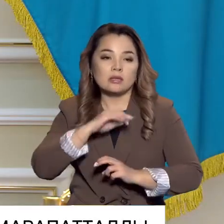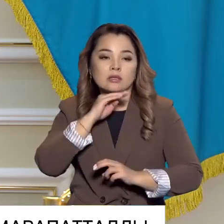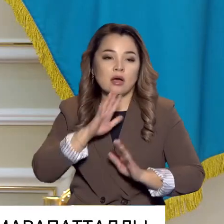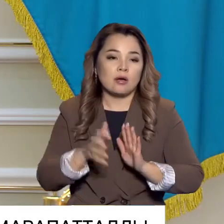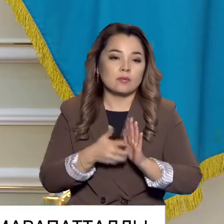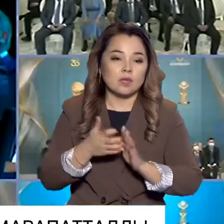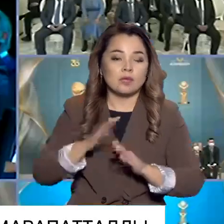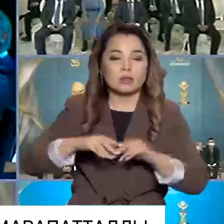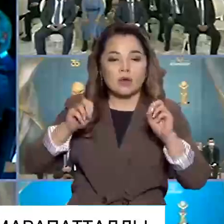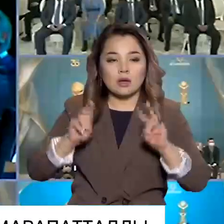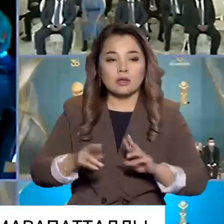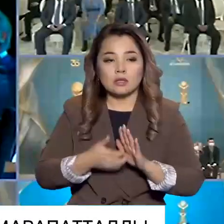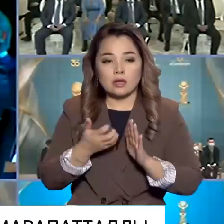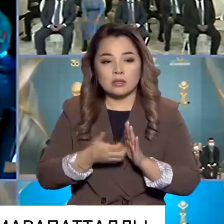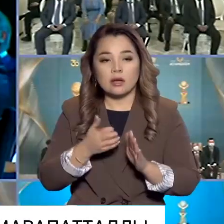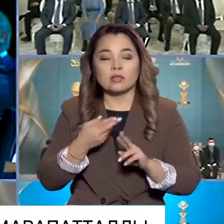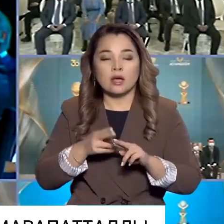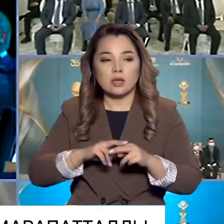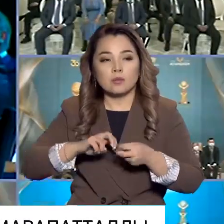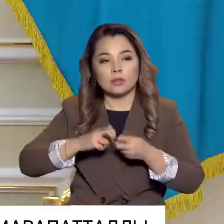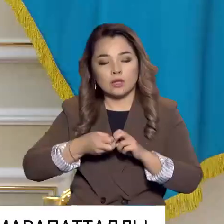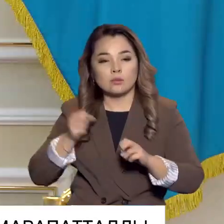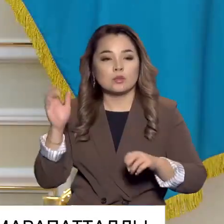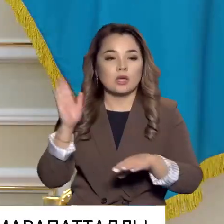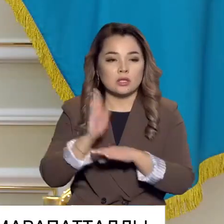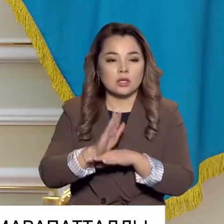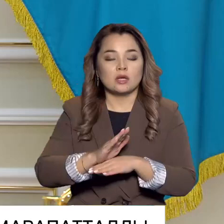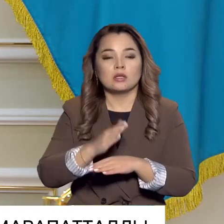тапшы президент үкіметке мәселен шешуді тапсырды.